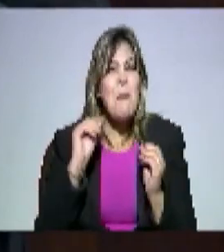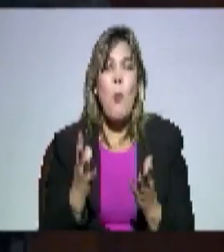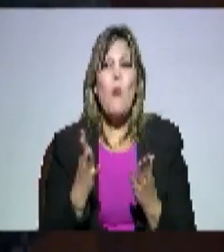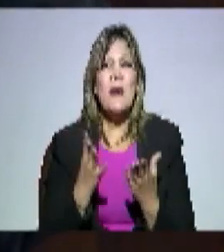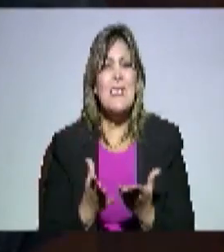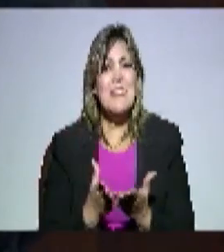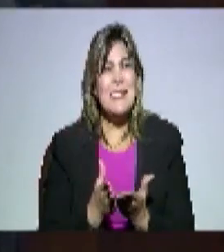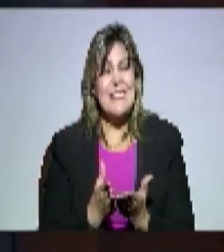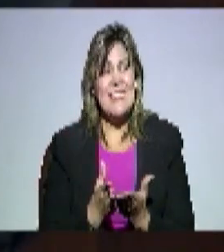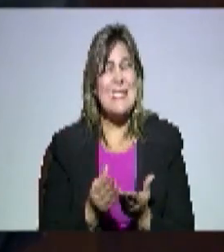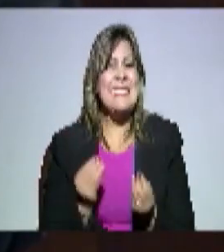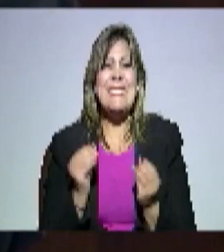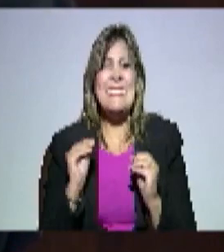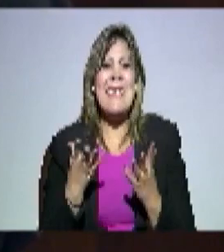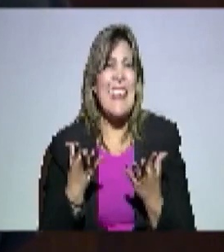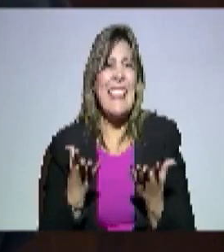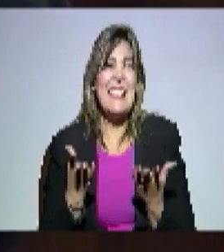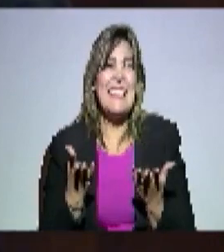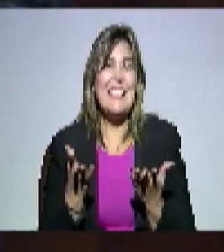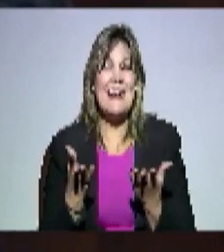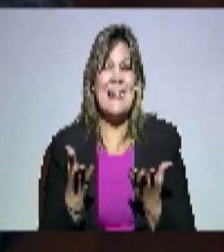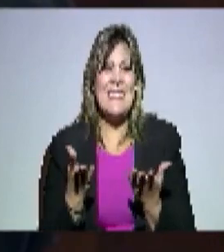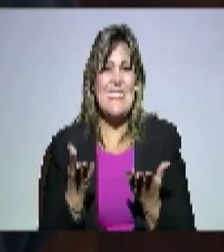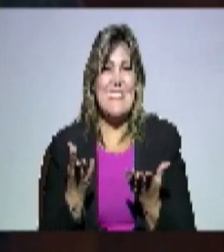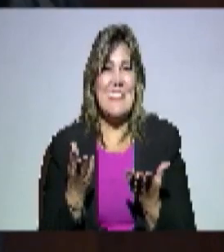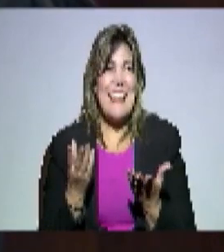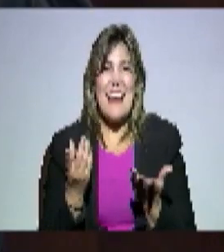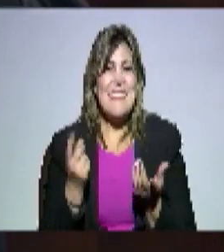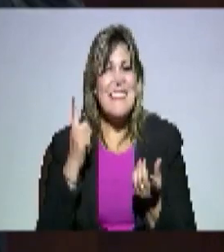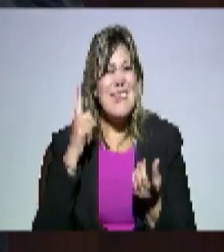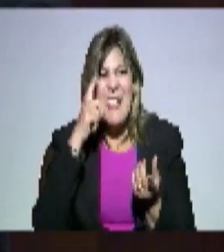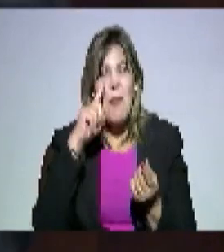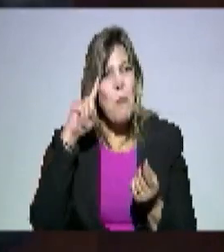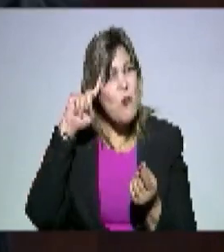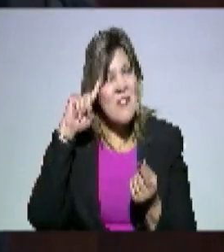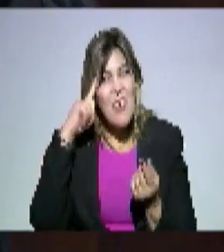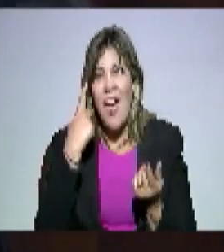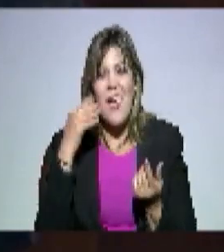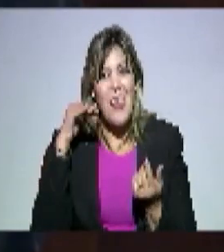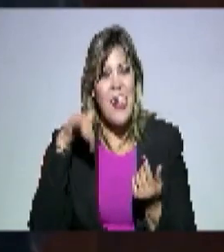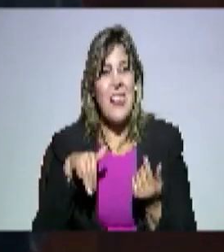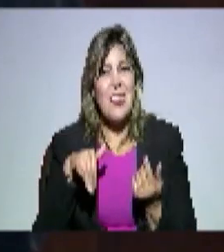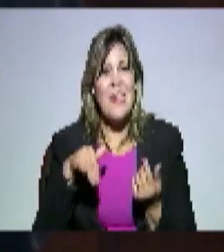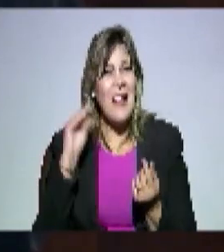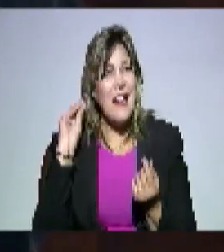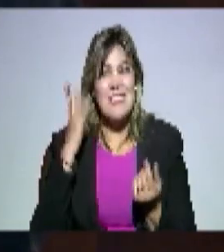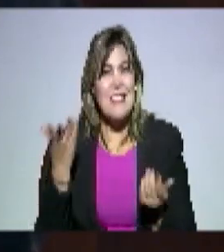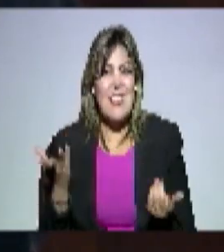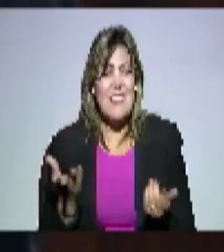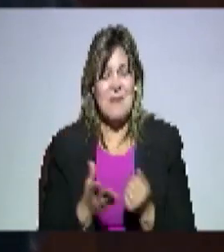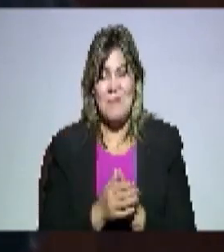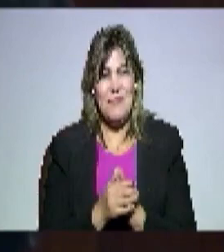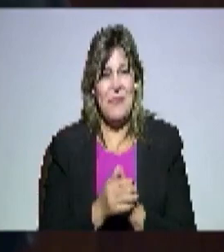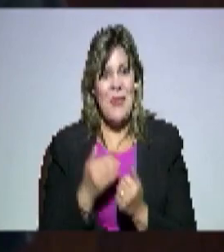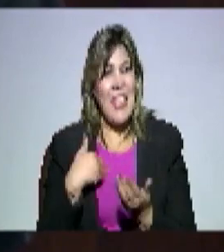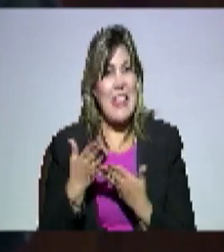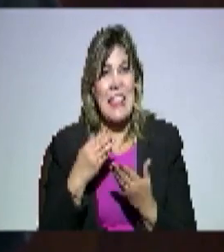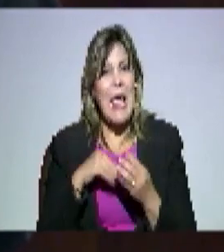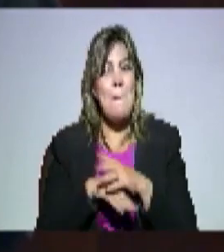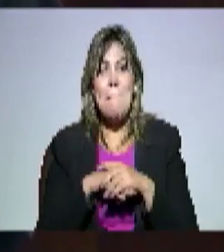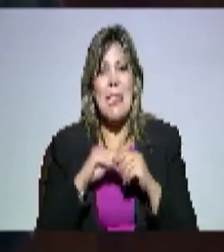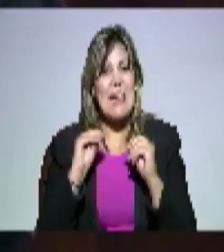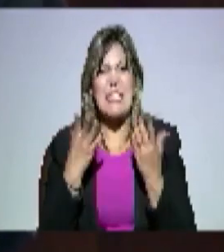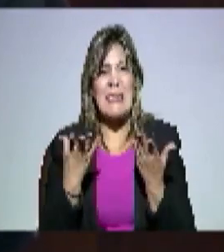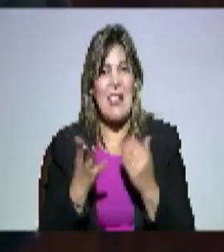التنفيذ بالمنطق البشري مش صعبه لا دي مستحيله التنفيذ انا وحضراتكم نفذها